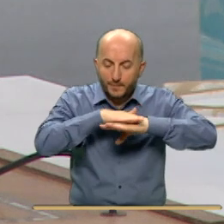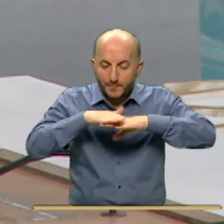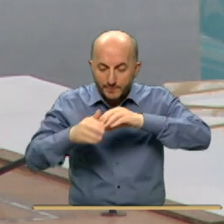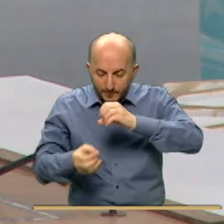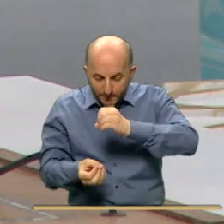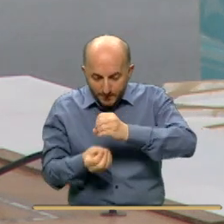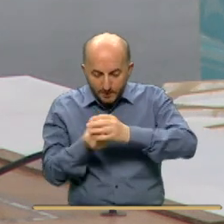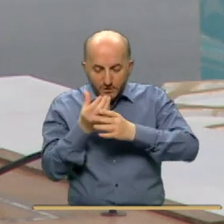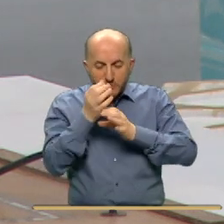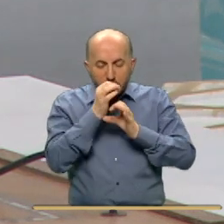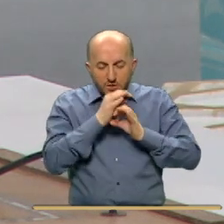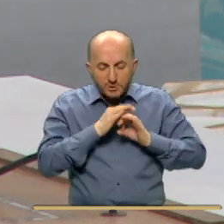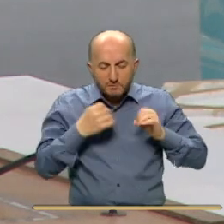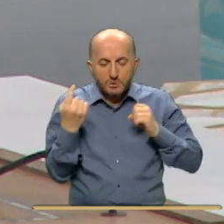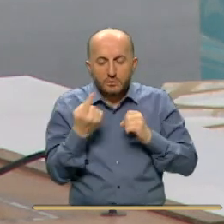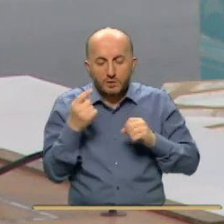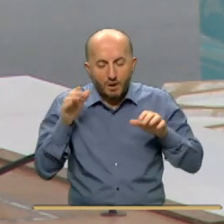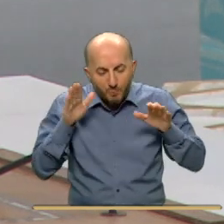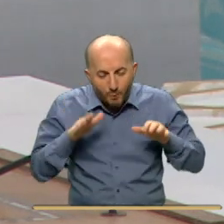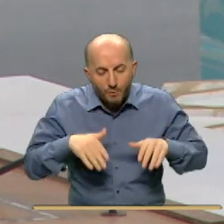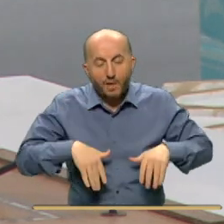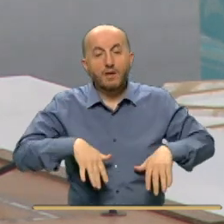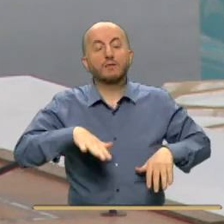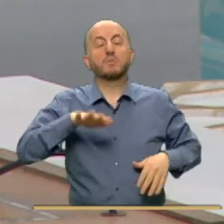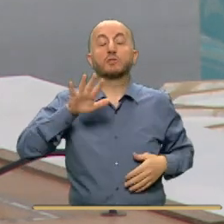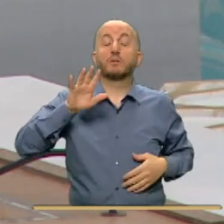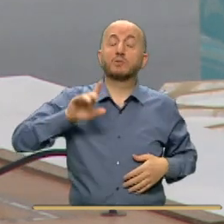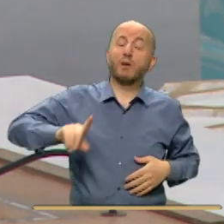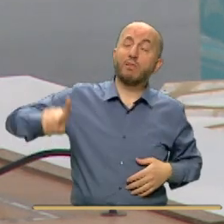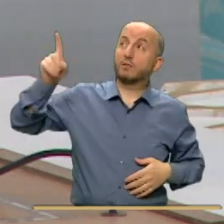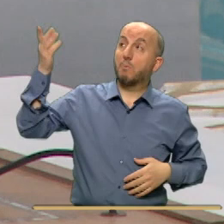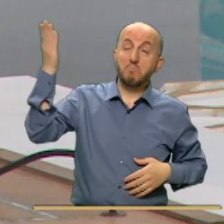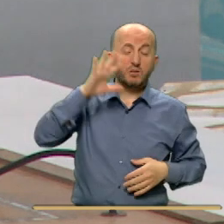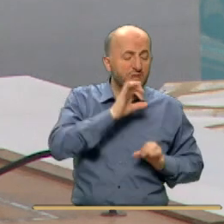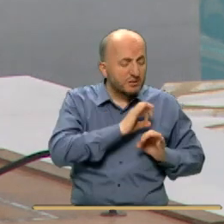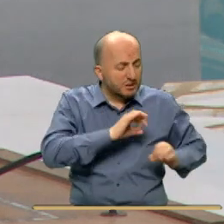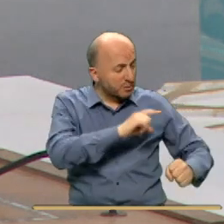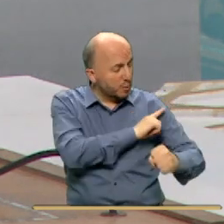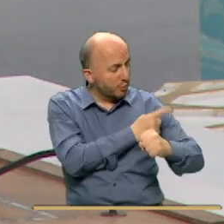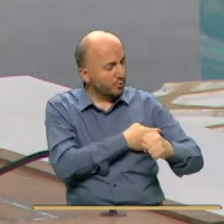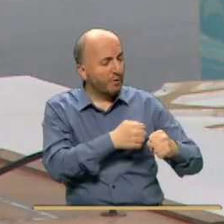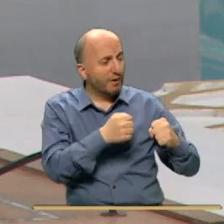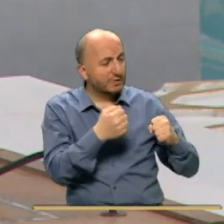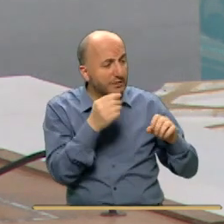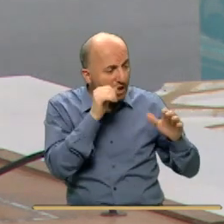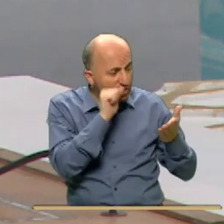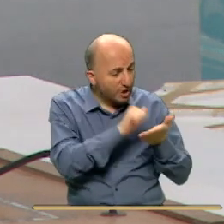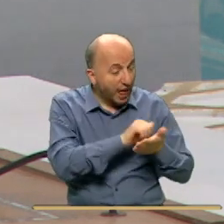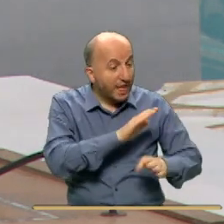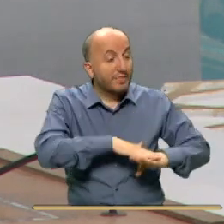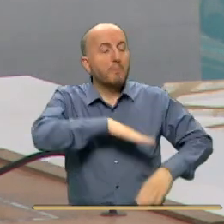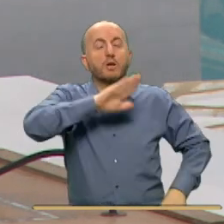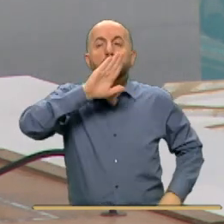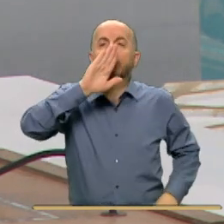yaratılmış hiçbir şeye boyun eğmeyeceğimizi, Allah'tan başka hiçbir güce ve kudrete secde